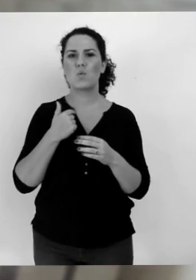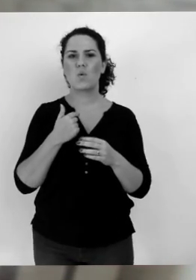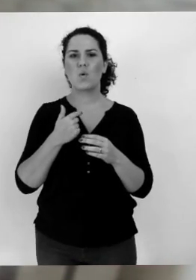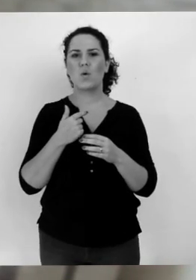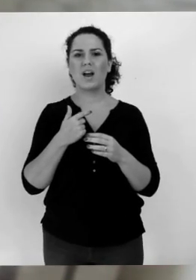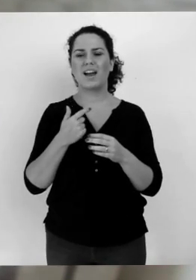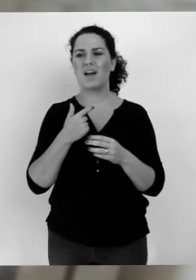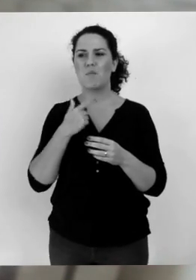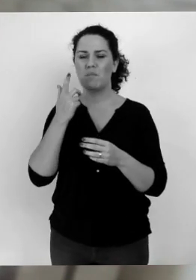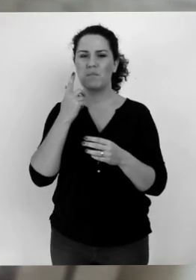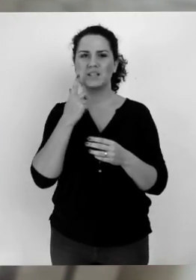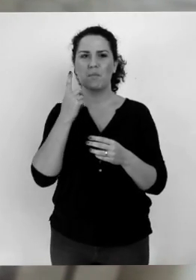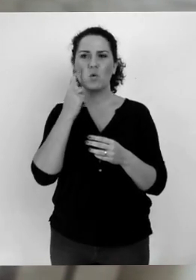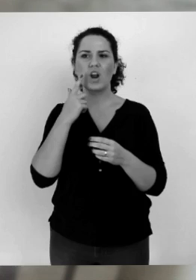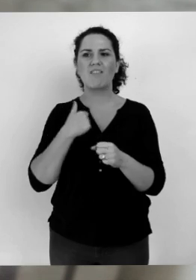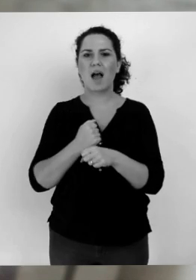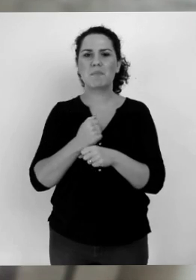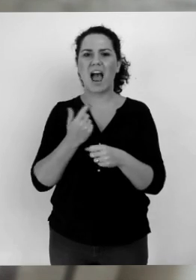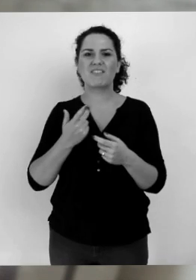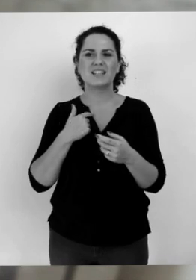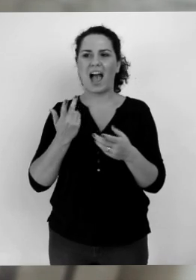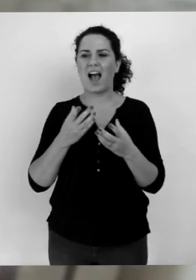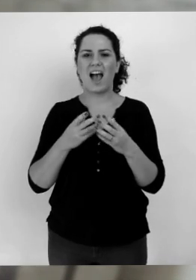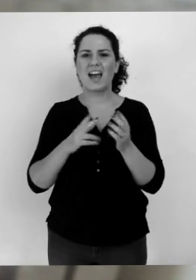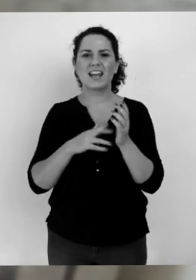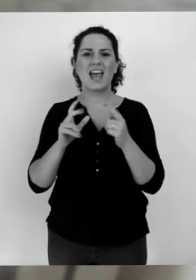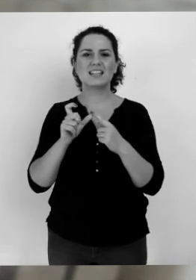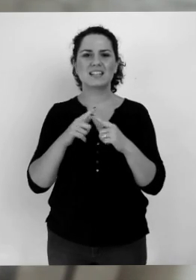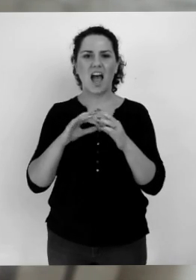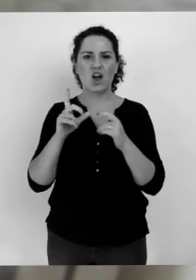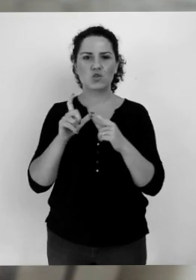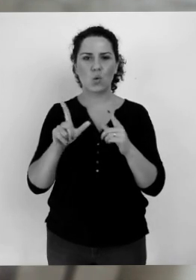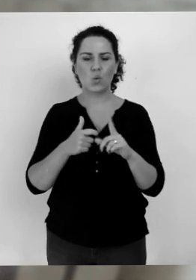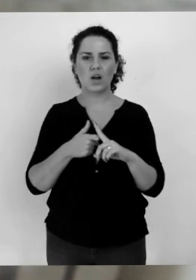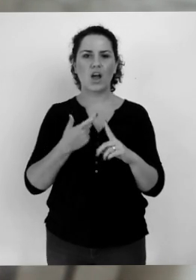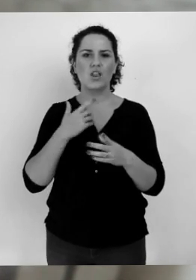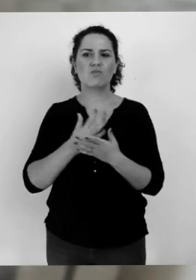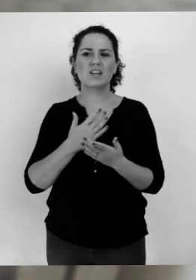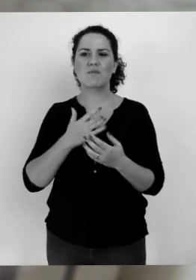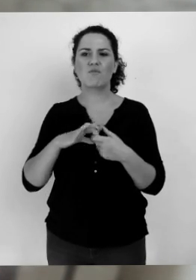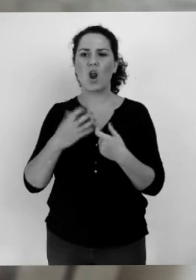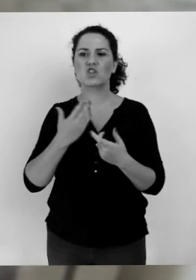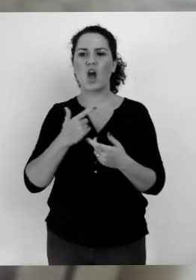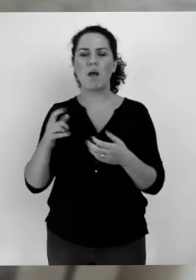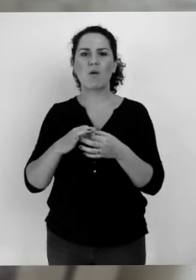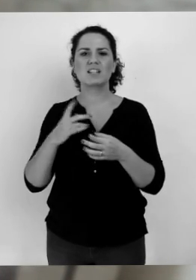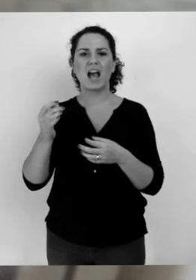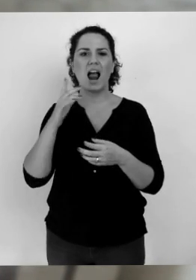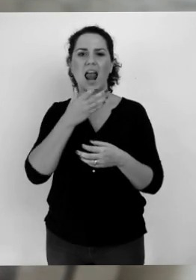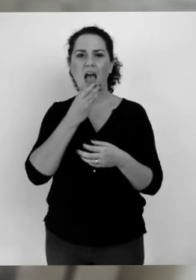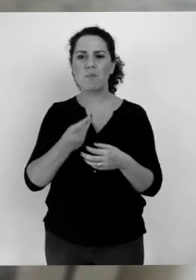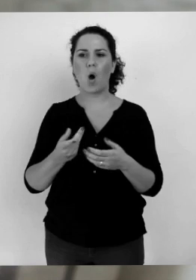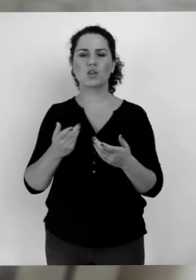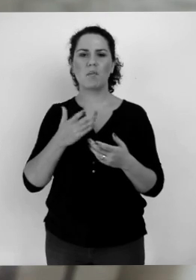ta nešta, ne. Tako da, uvijek sam volila sve što se, to je povezano sa ljepotom, lijepa kosa,